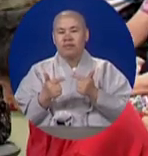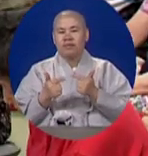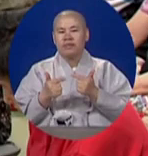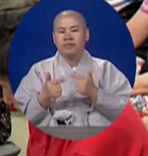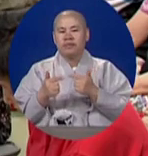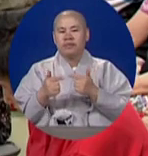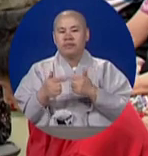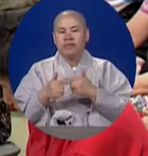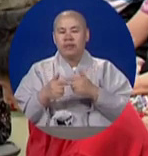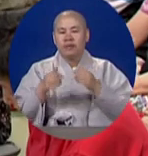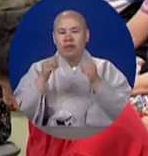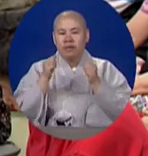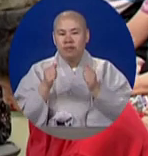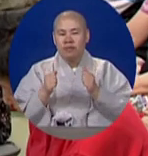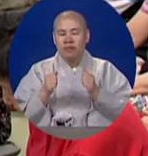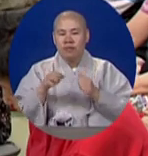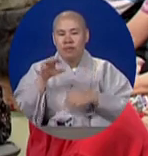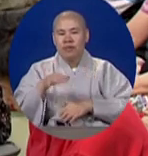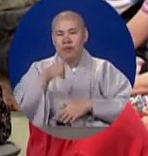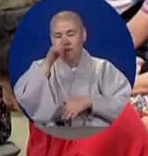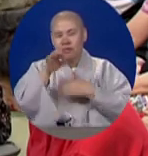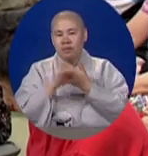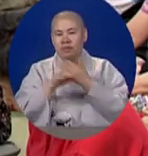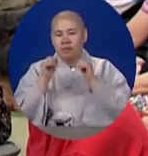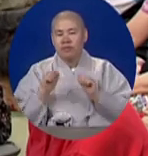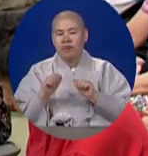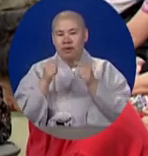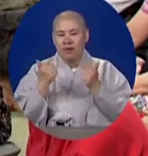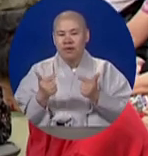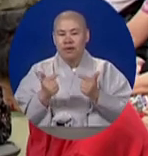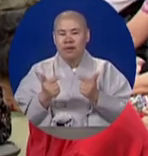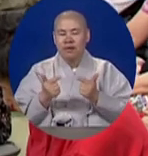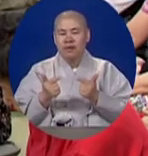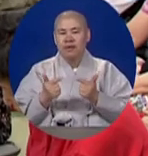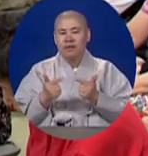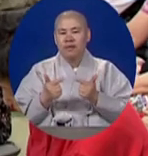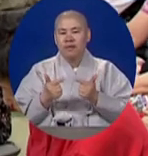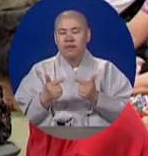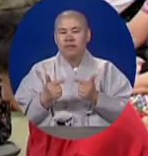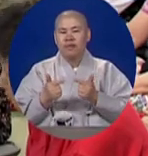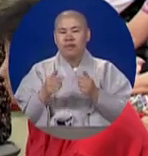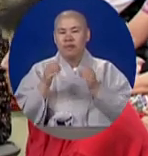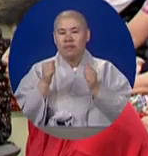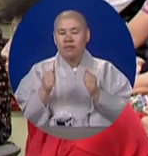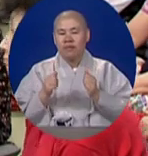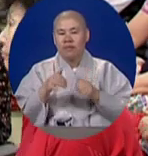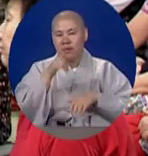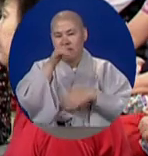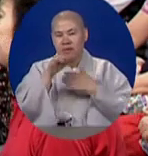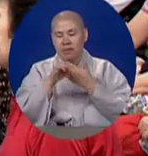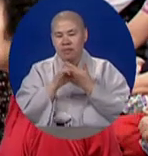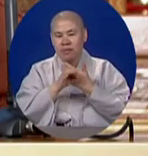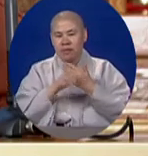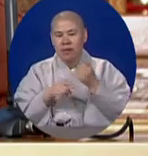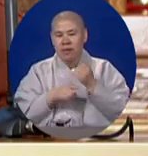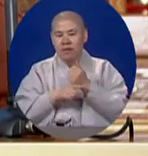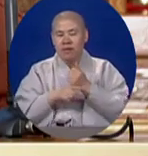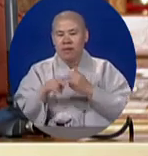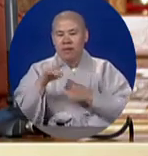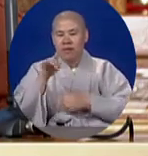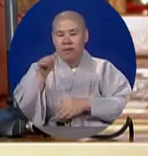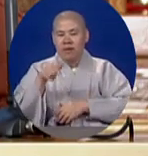약심유주 적의비주. 머무는 데가 있으면 머무는 것이 아니다 이랬거든요. 그럼 이제 머무는 데가 있으면 이 말은